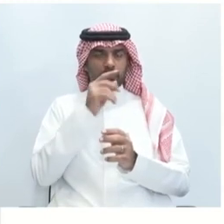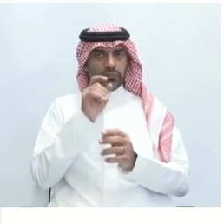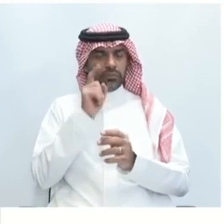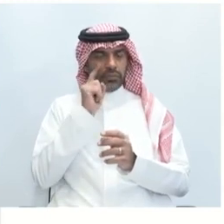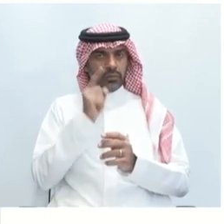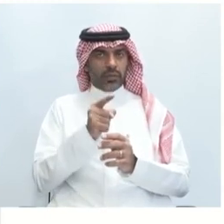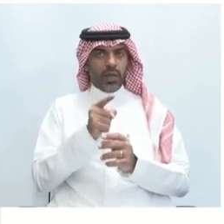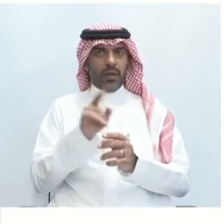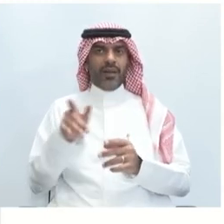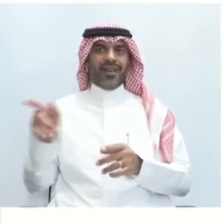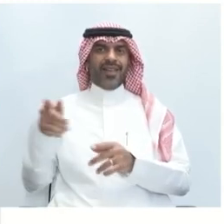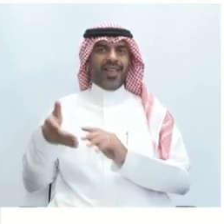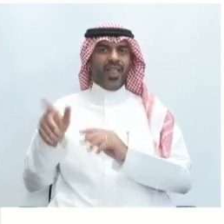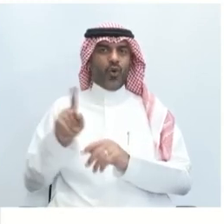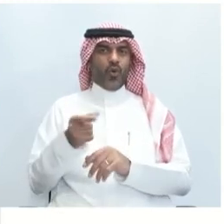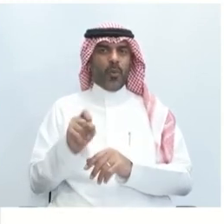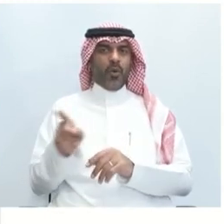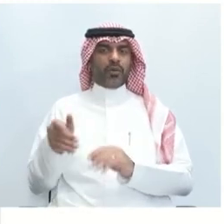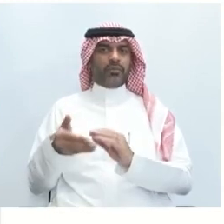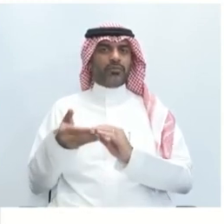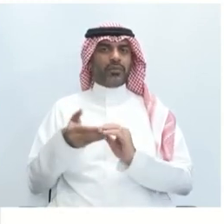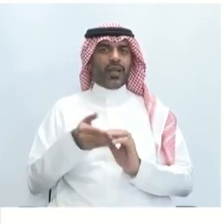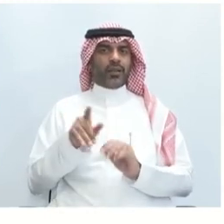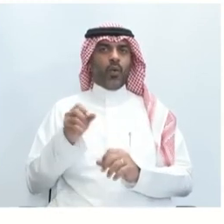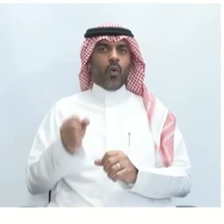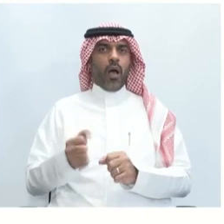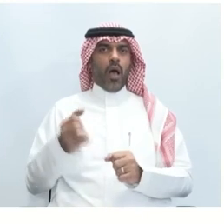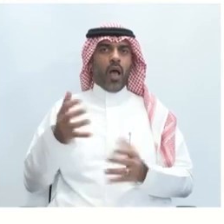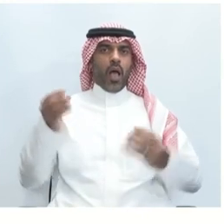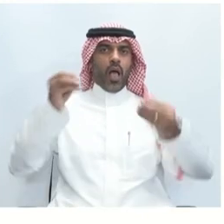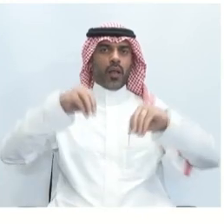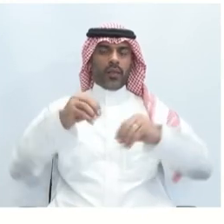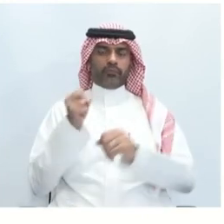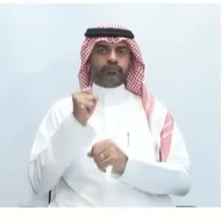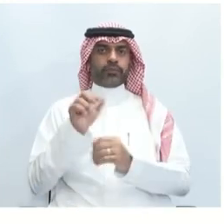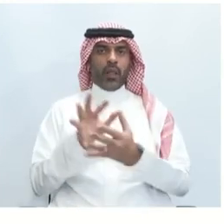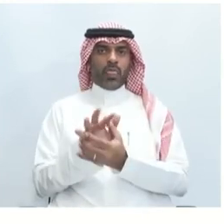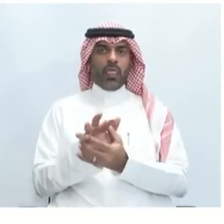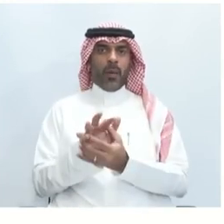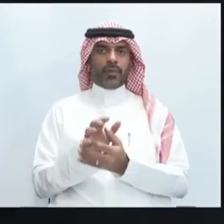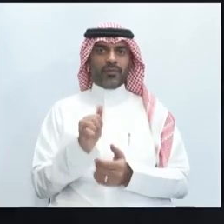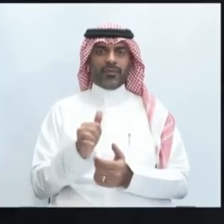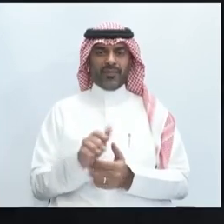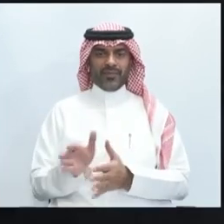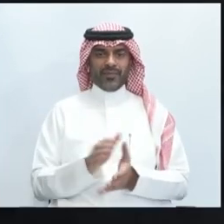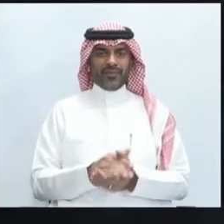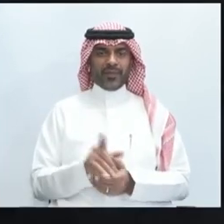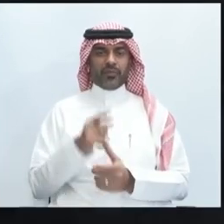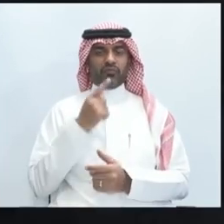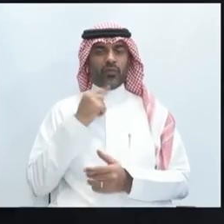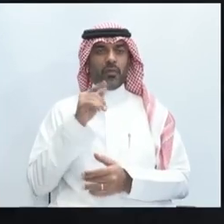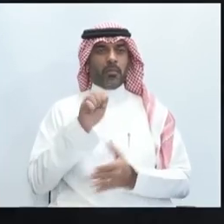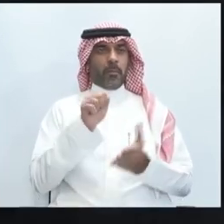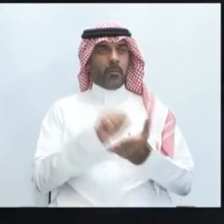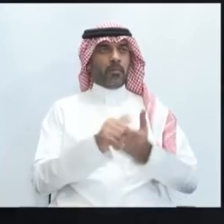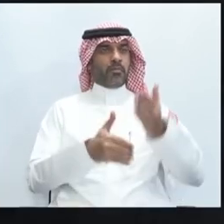انها اكثر ثباتا ودقه من يد الانسان طيب في البناء عندما نريد ان نقوم بعمل